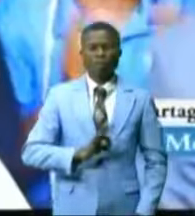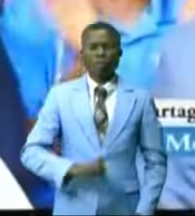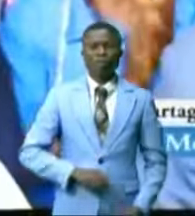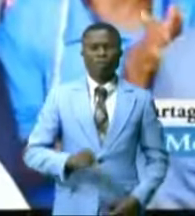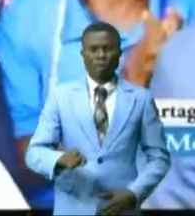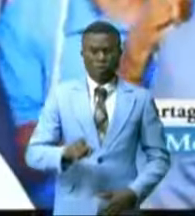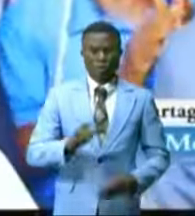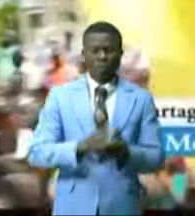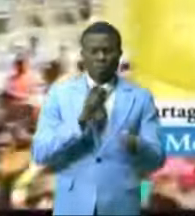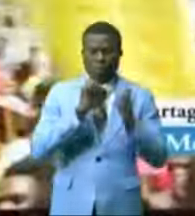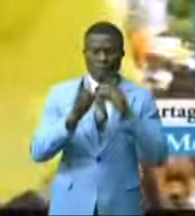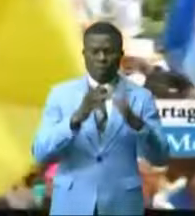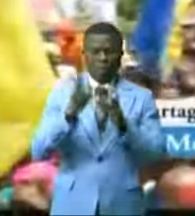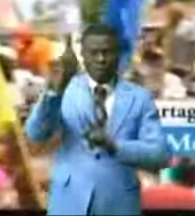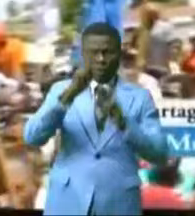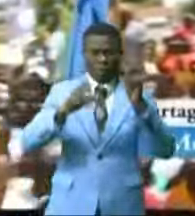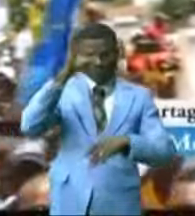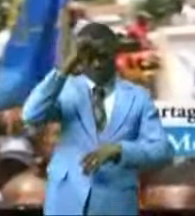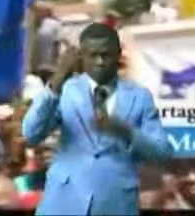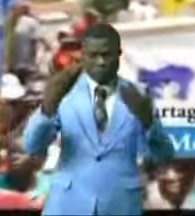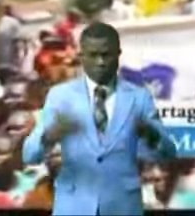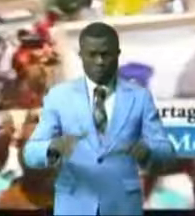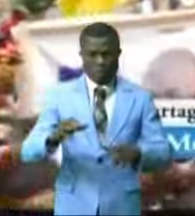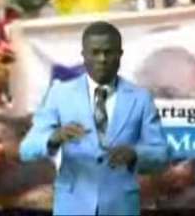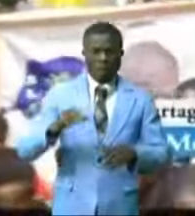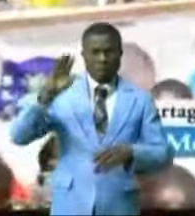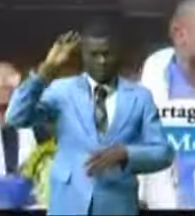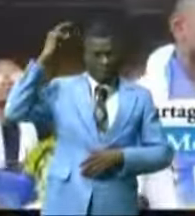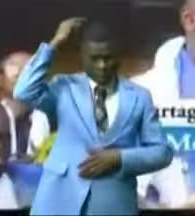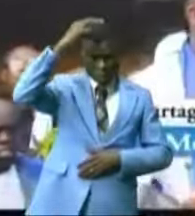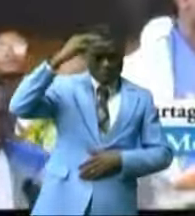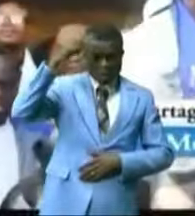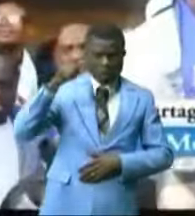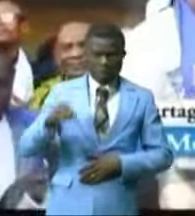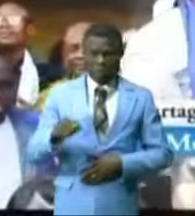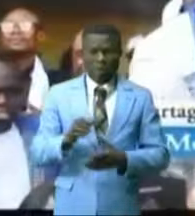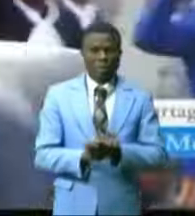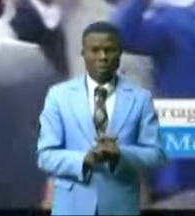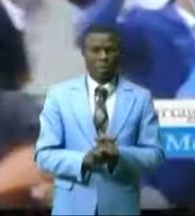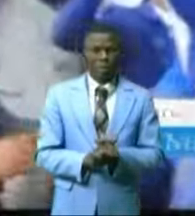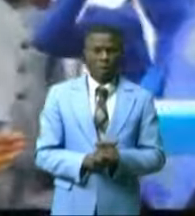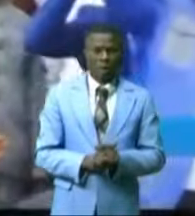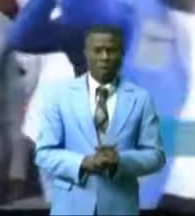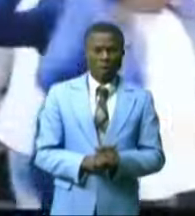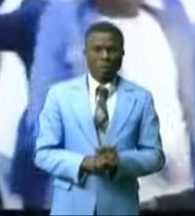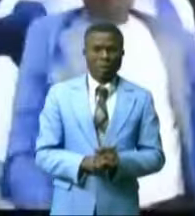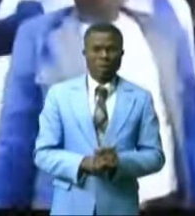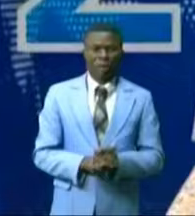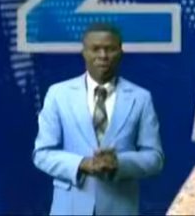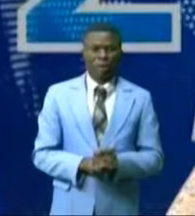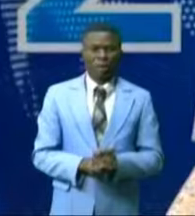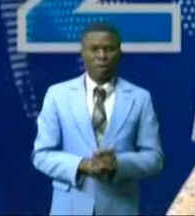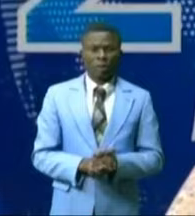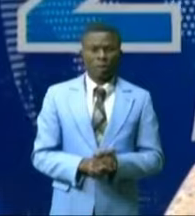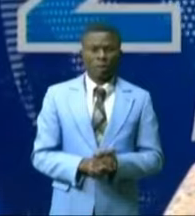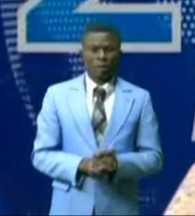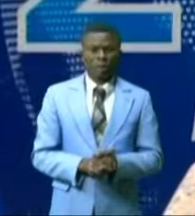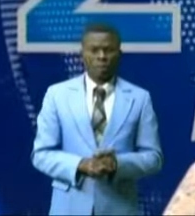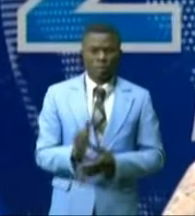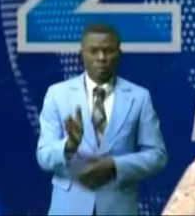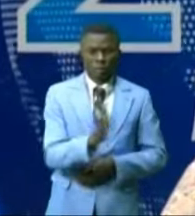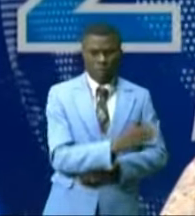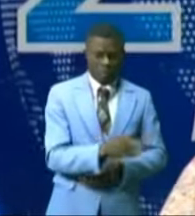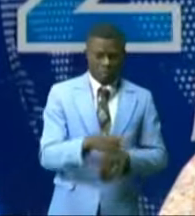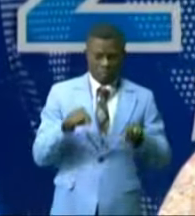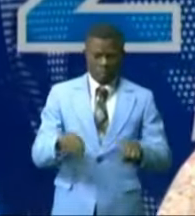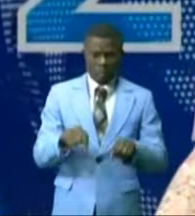Après son entretien avec la population de Bandundu, Jean-Pierre Bemba a repris les vols pour se rendre à Kikwi pour le même exercice. Et en